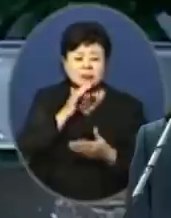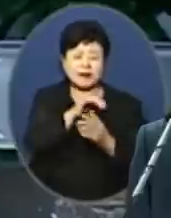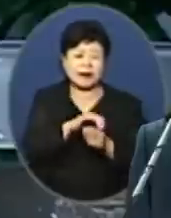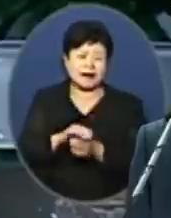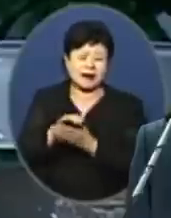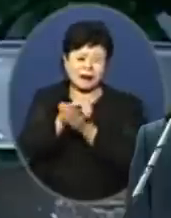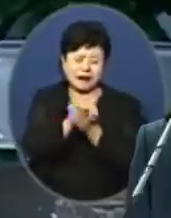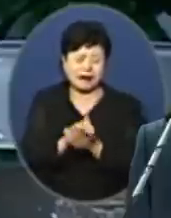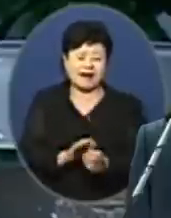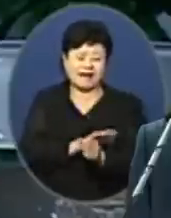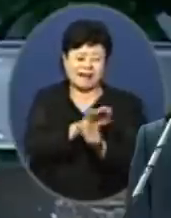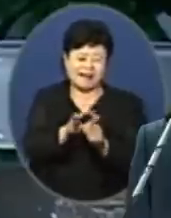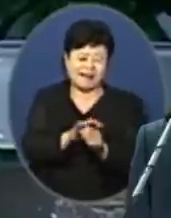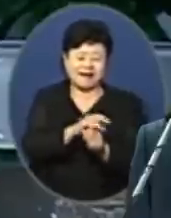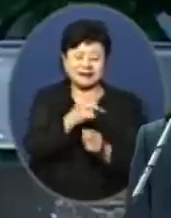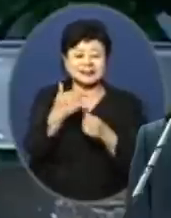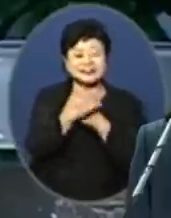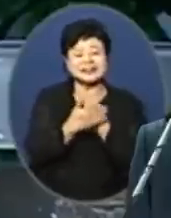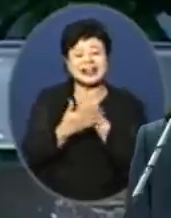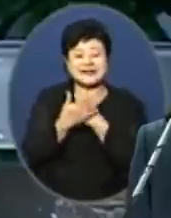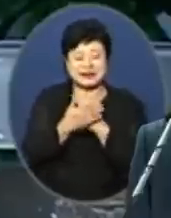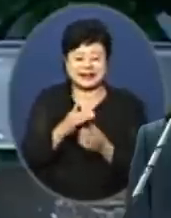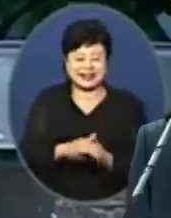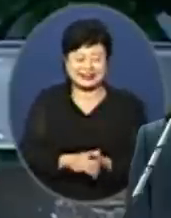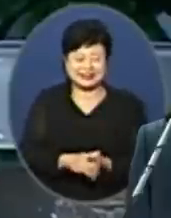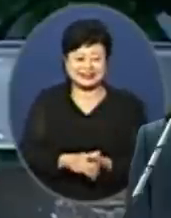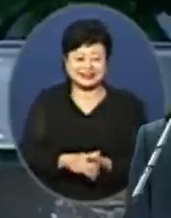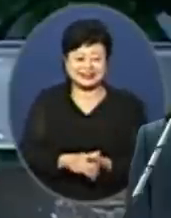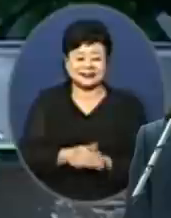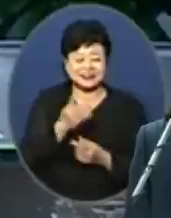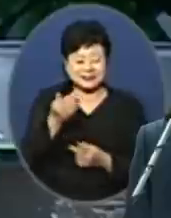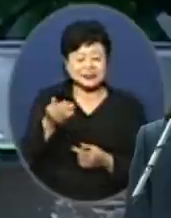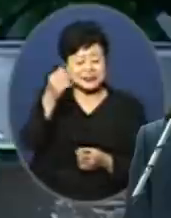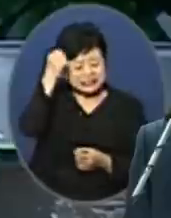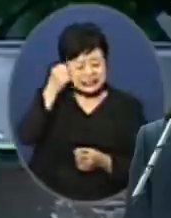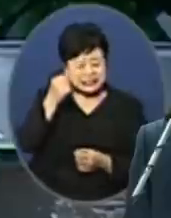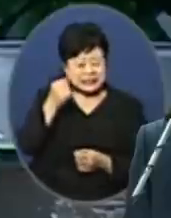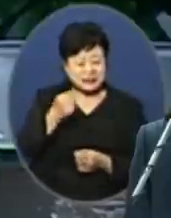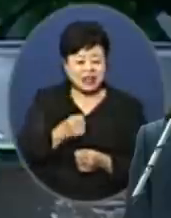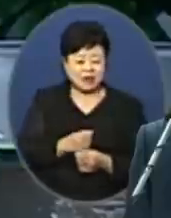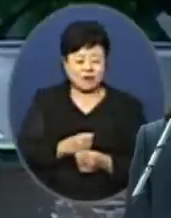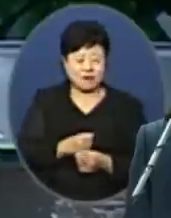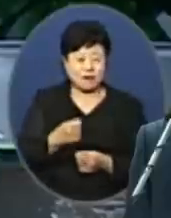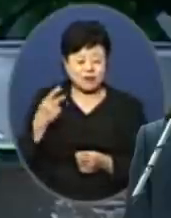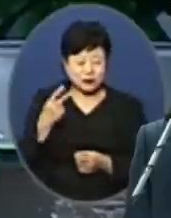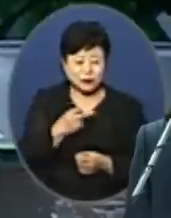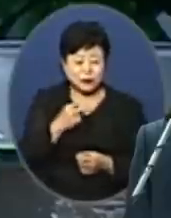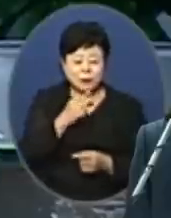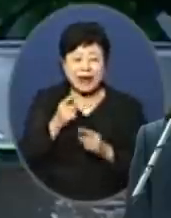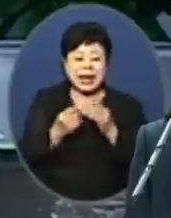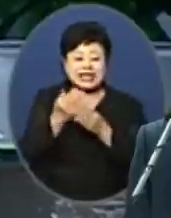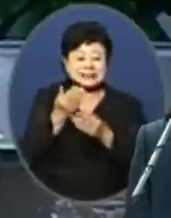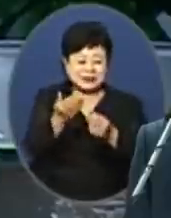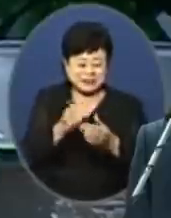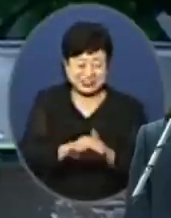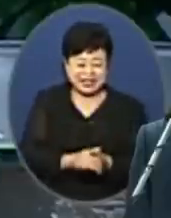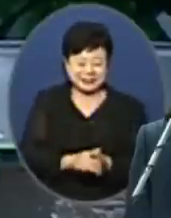다정스럽고 크신 은혜인 것입니까? 이것을 잊지 말고 자꾸 말하십시오.